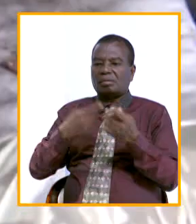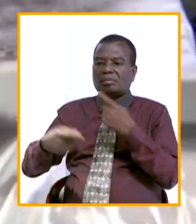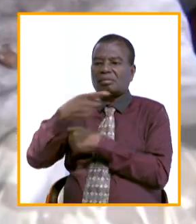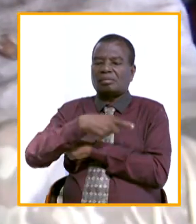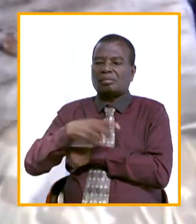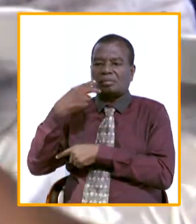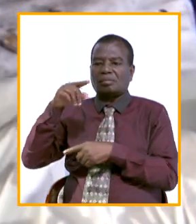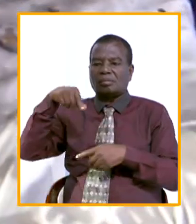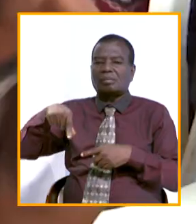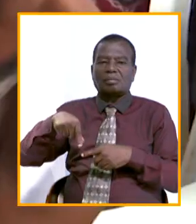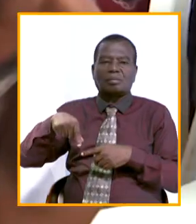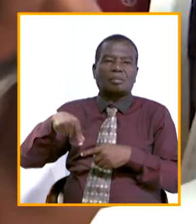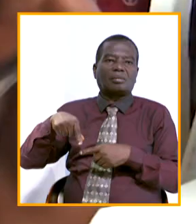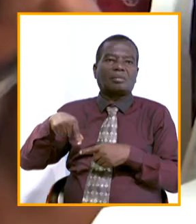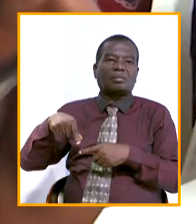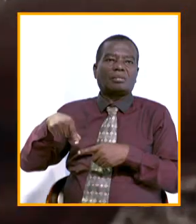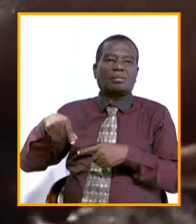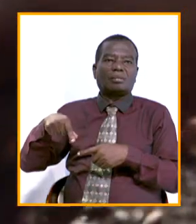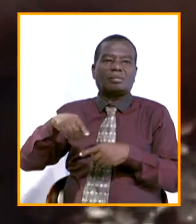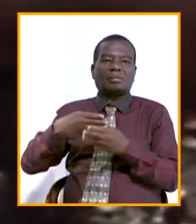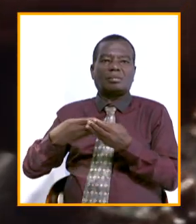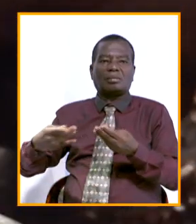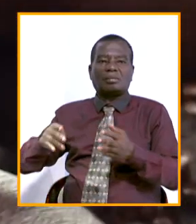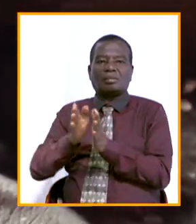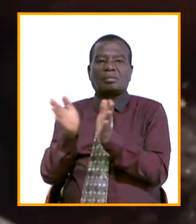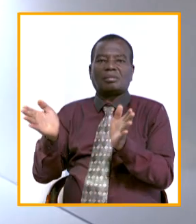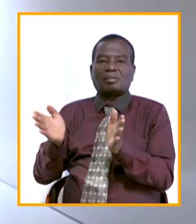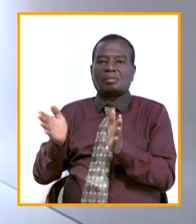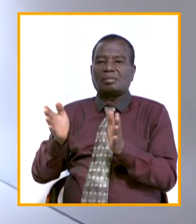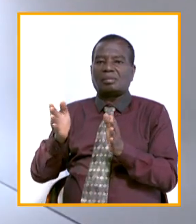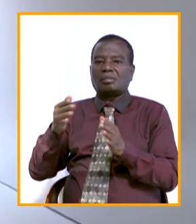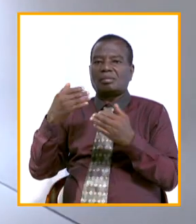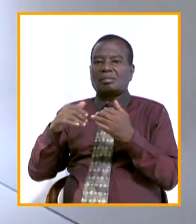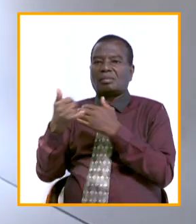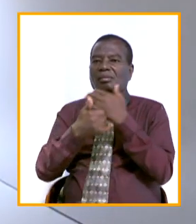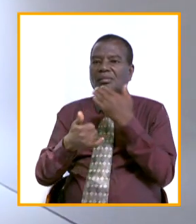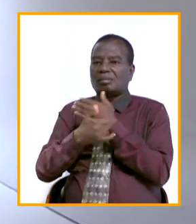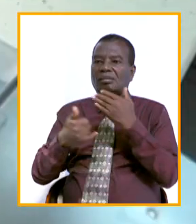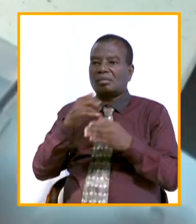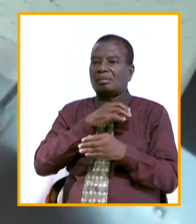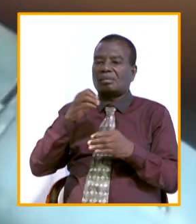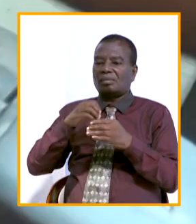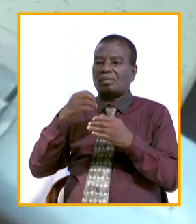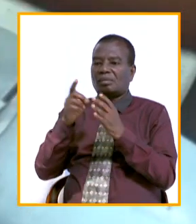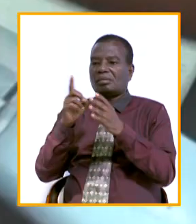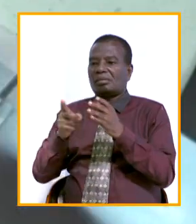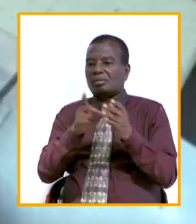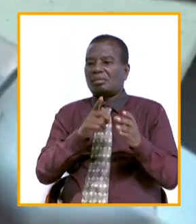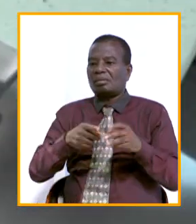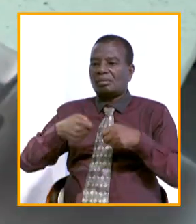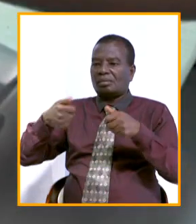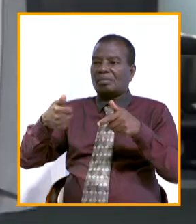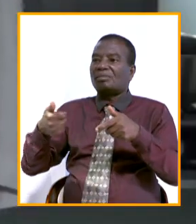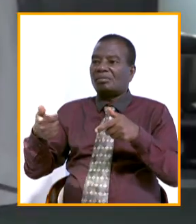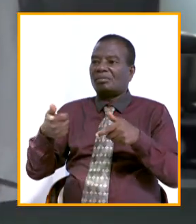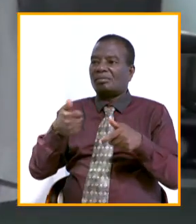Aujourd'hui, on se rend compte, aujourd'hui, mais d'une façon générale, que peu de pays au monde peuvent se développer à la vitesse